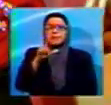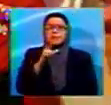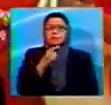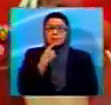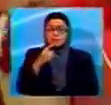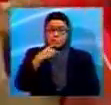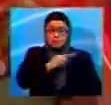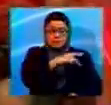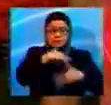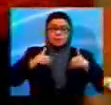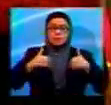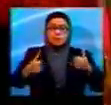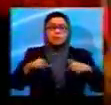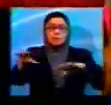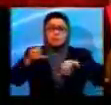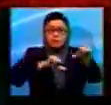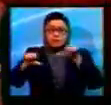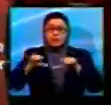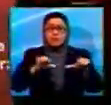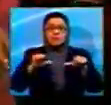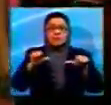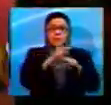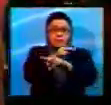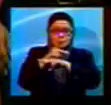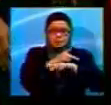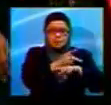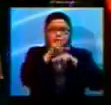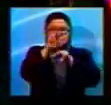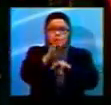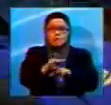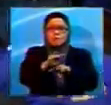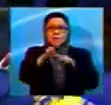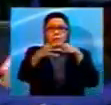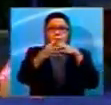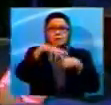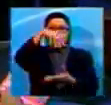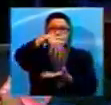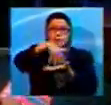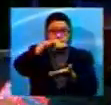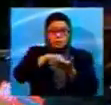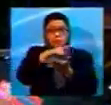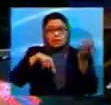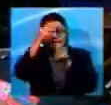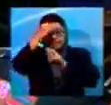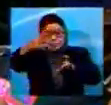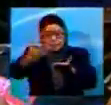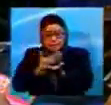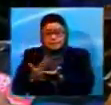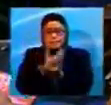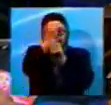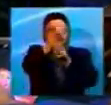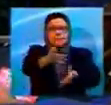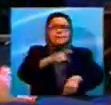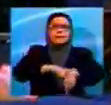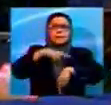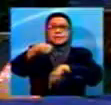pencegah walan di pjara berkenaan dan sebarang maklumat terbaharu akan diumumkan dari semasa ke semasa dalam masa yang sama